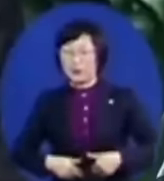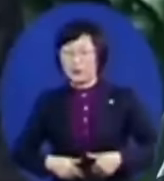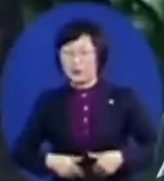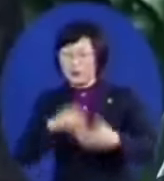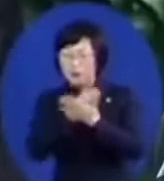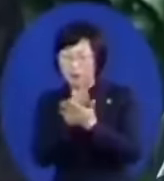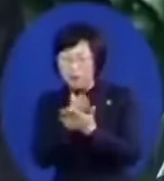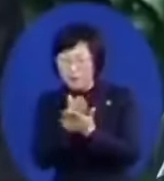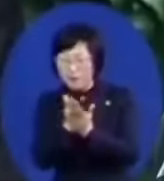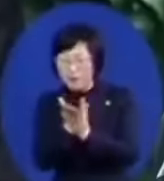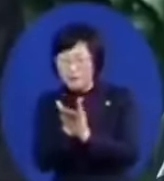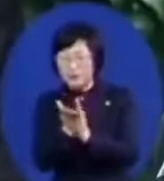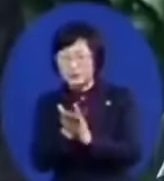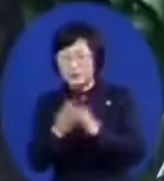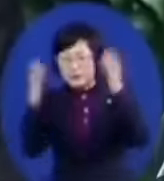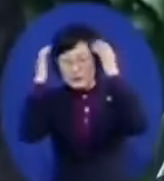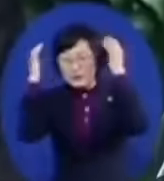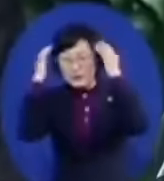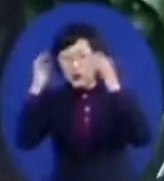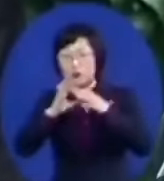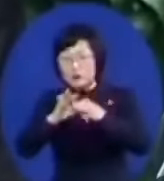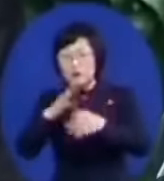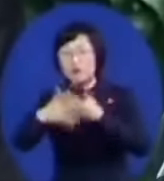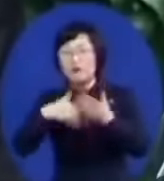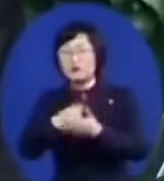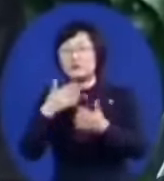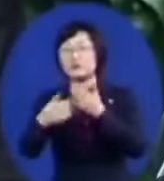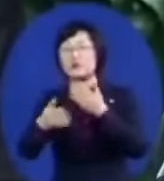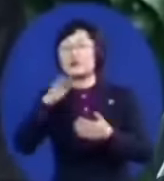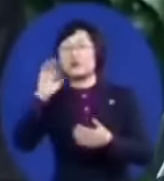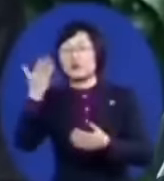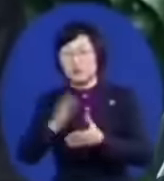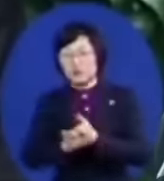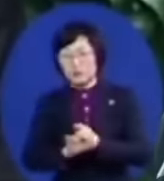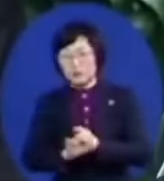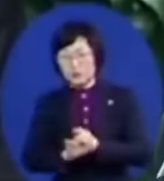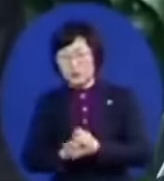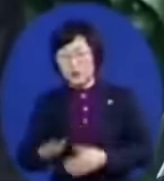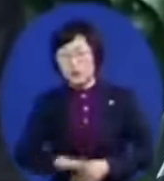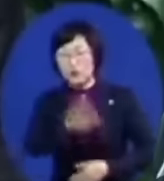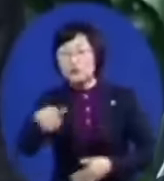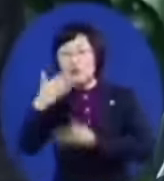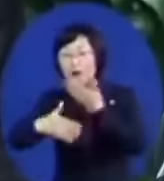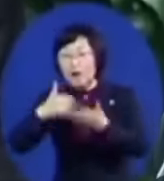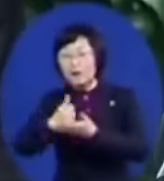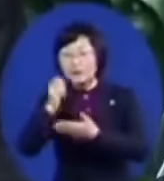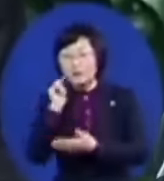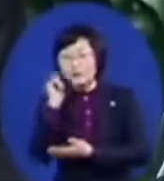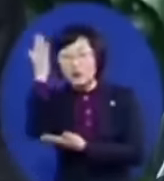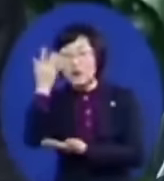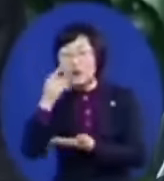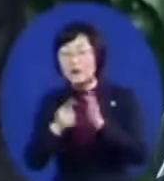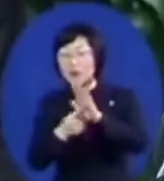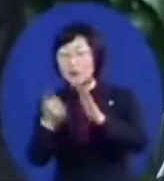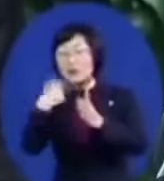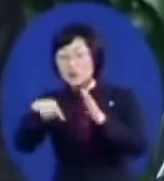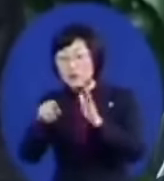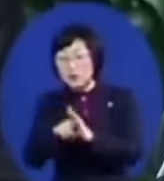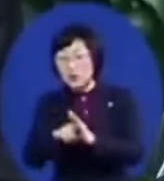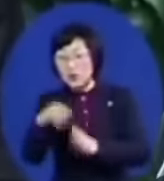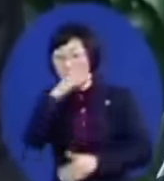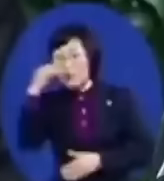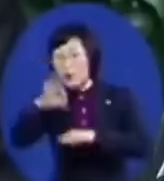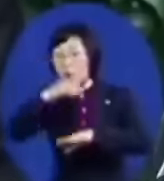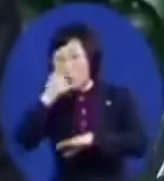가지 시련을 통하여 하나님을 체험하게 되는 것입니다. 구약의 하나님의 영광을 나타내기 위하여 바로왕을 세운 이유도 거기에 있는